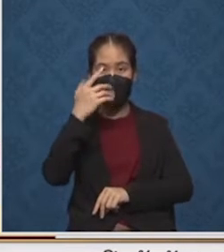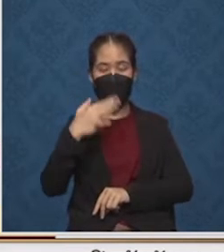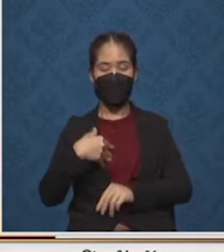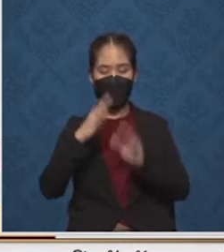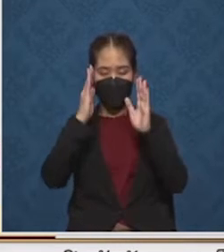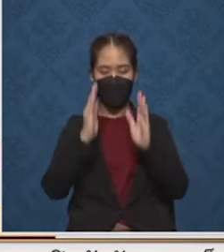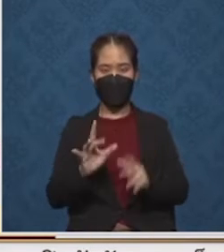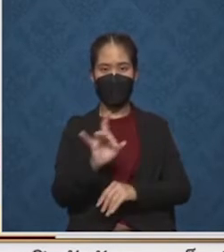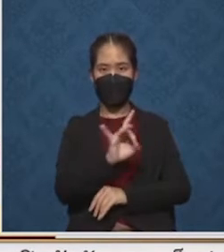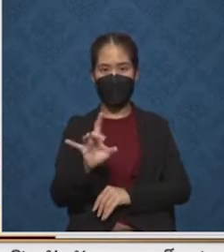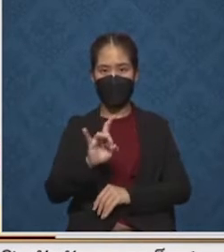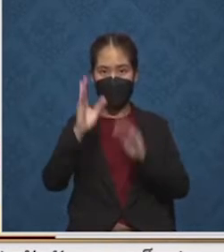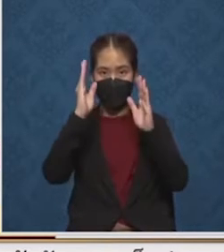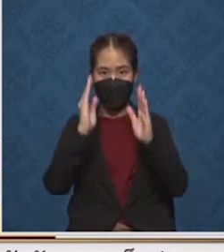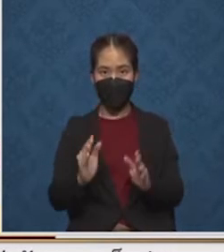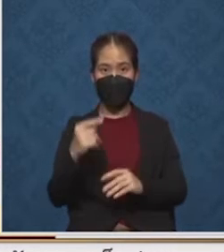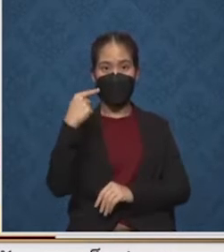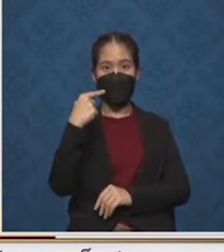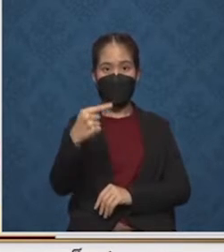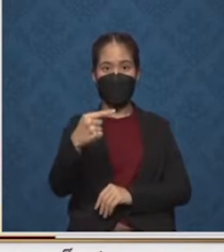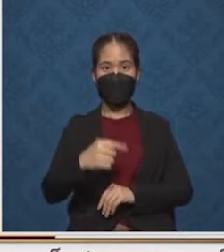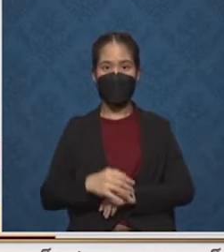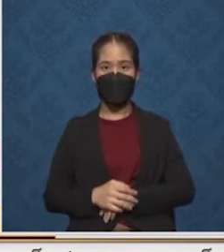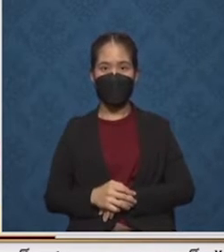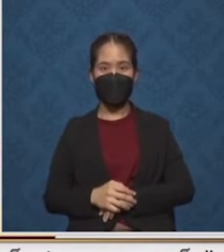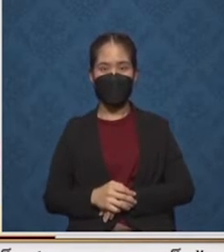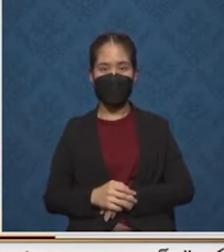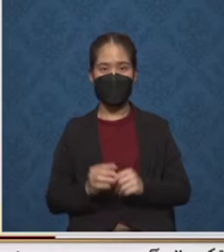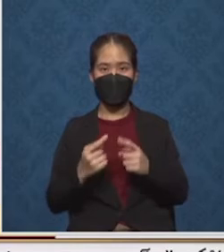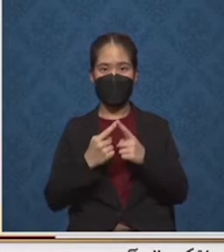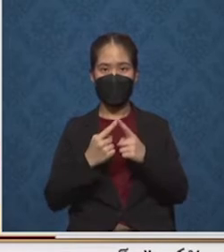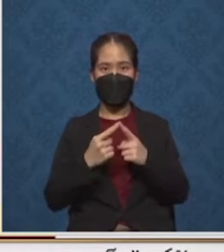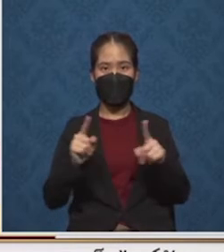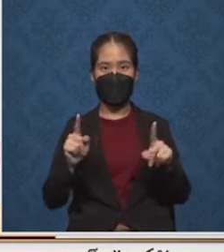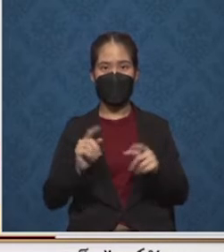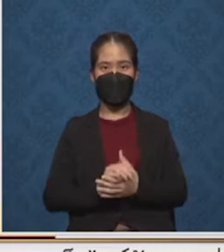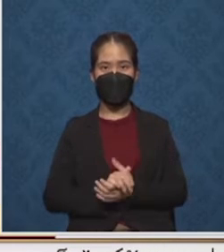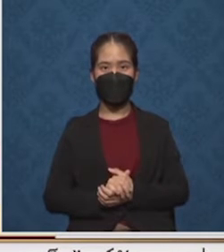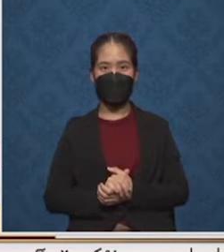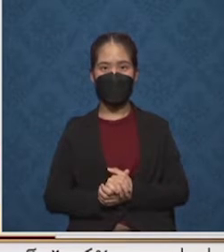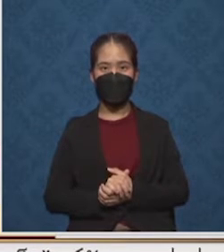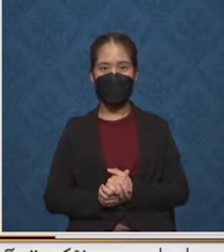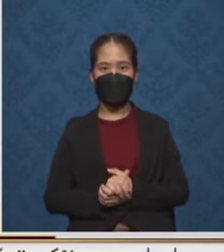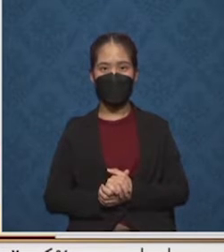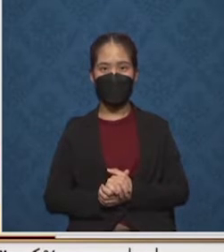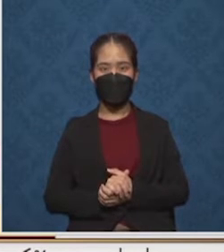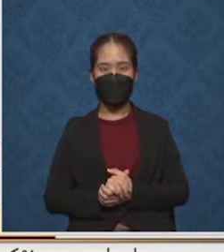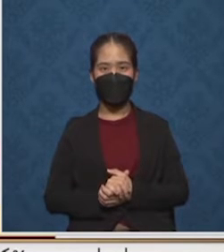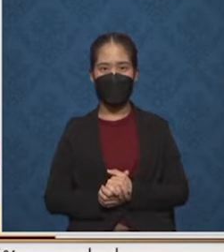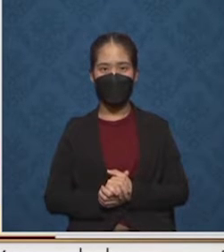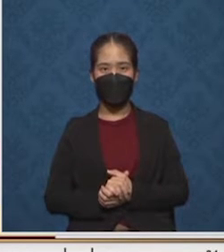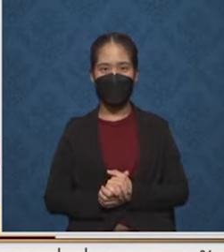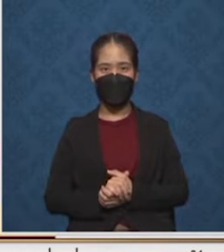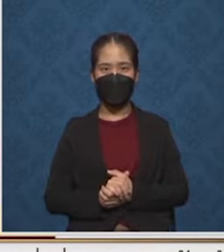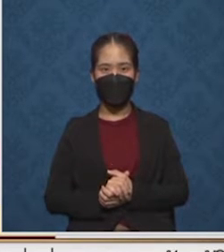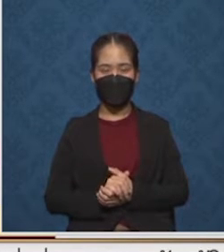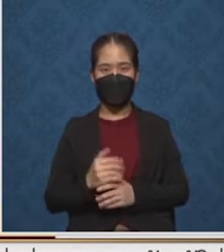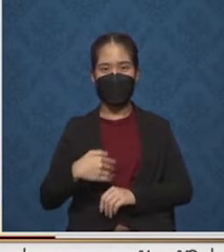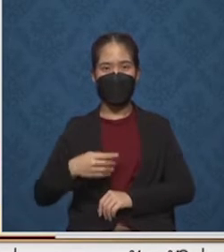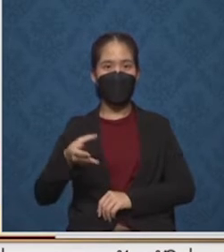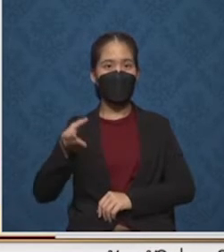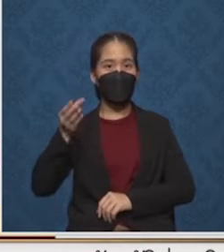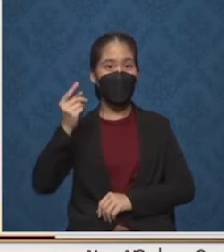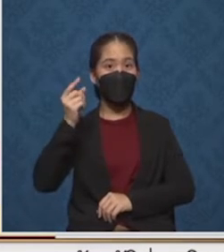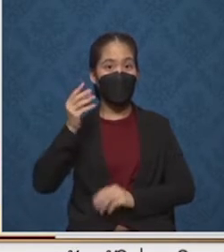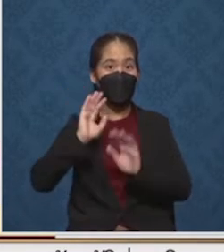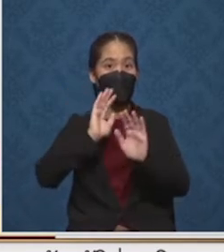100คนผลลบหมดแต่ในนั้นมีคนบวกอยู่ 10คนครับอย่าบอกฉันมันทำ